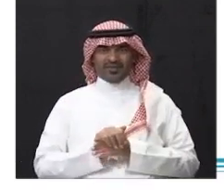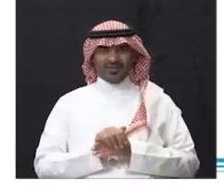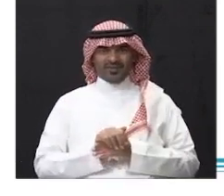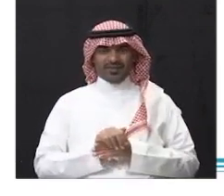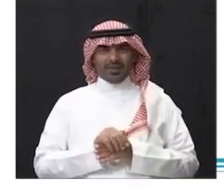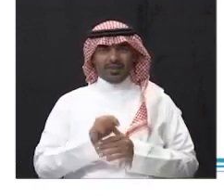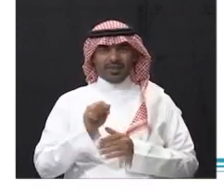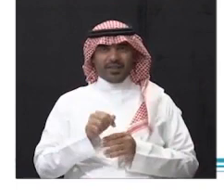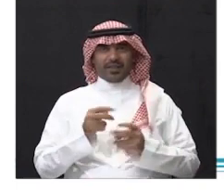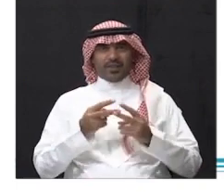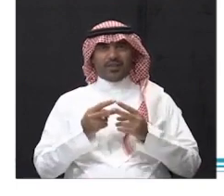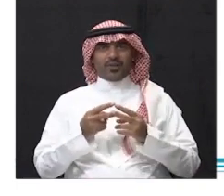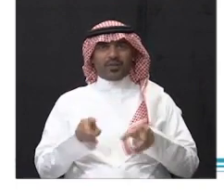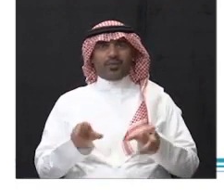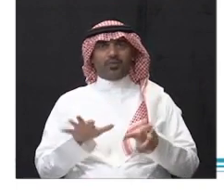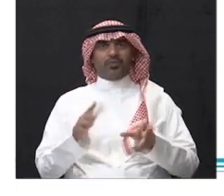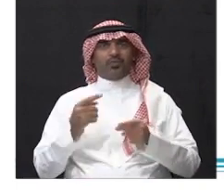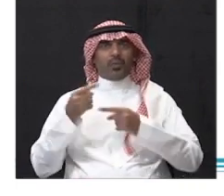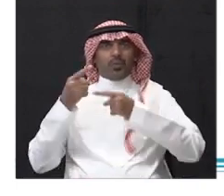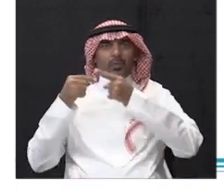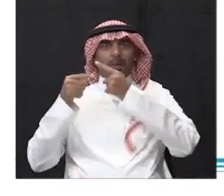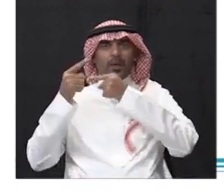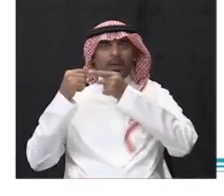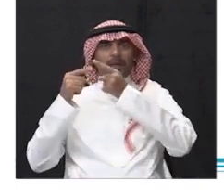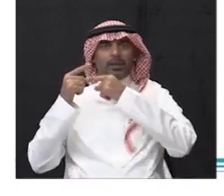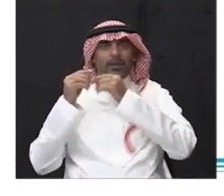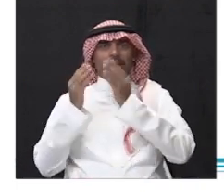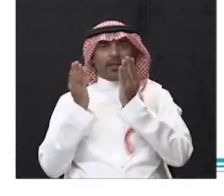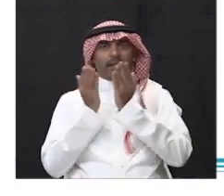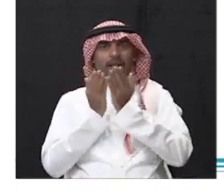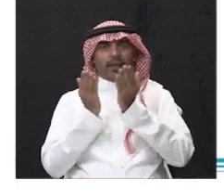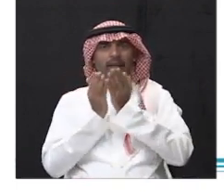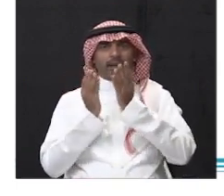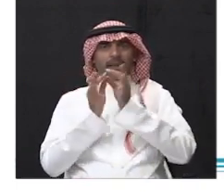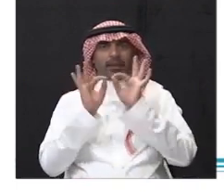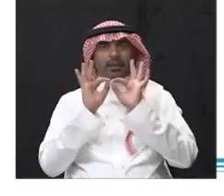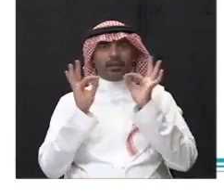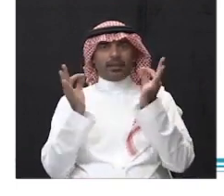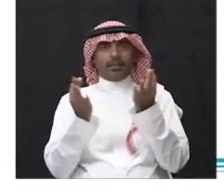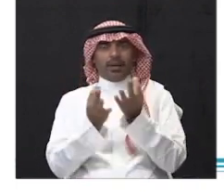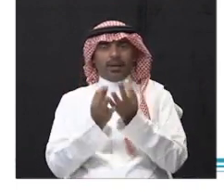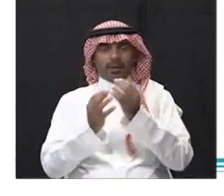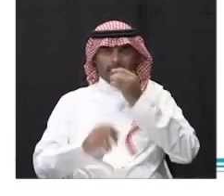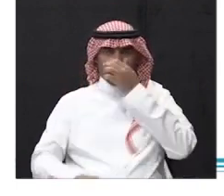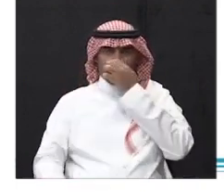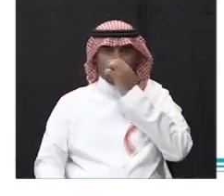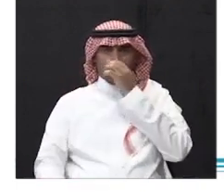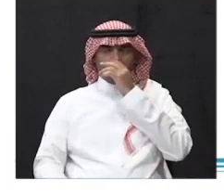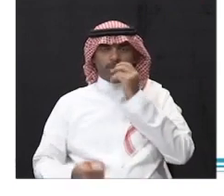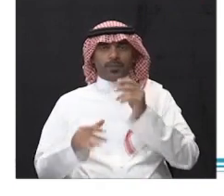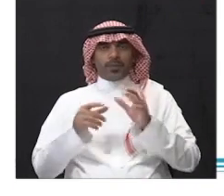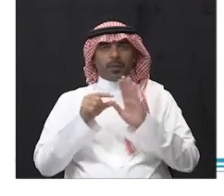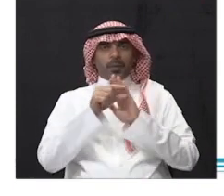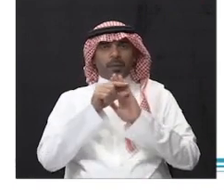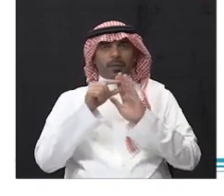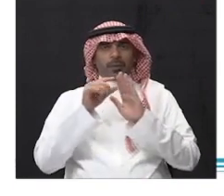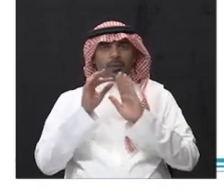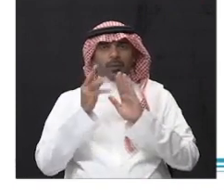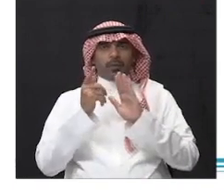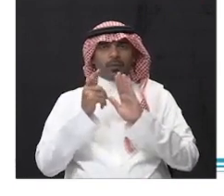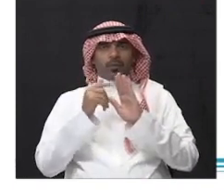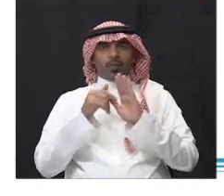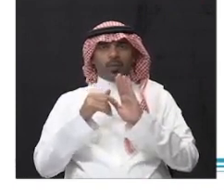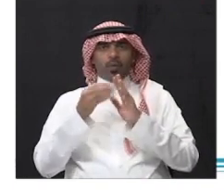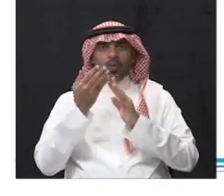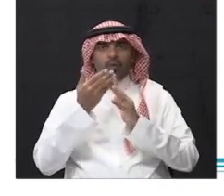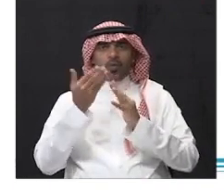نبدأ الآن مراجعة الدراسات الاجتماعية. موضوع الدرس الوحدة الرابعة.